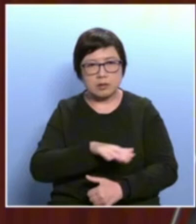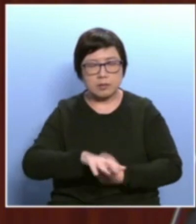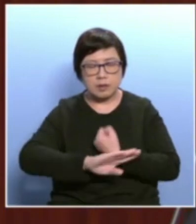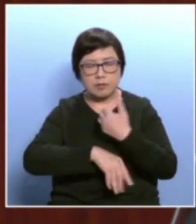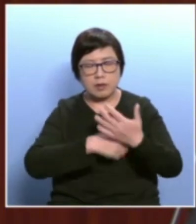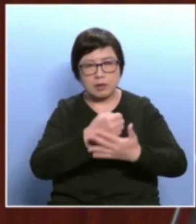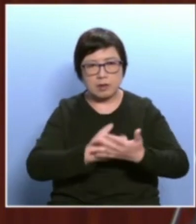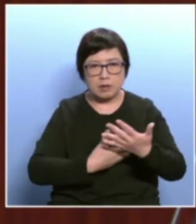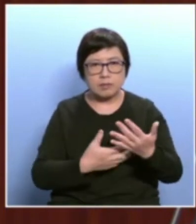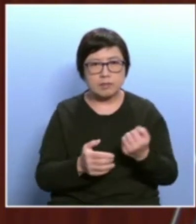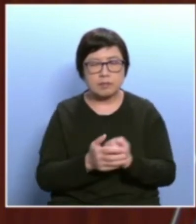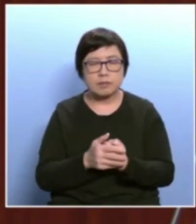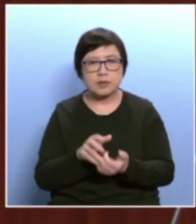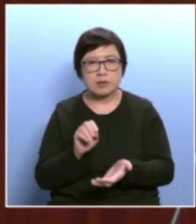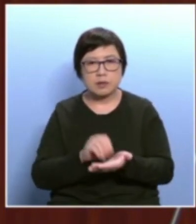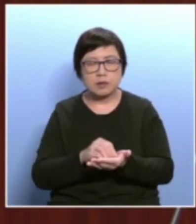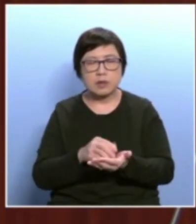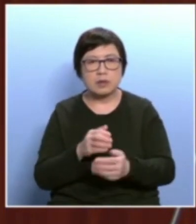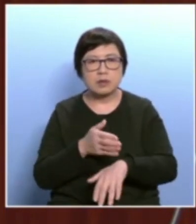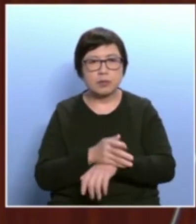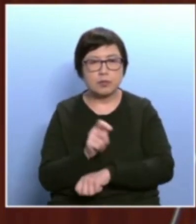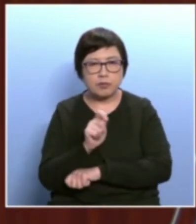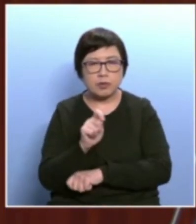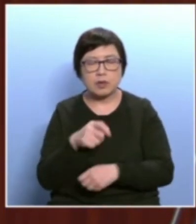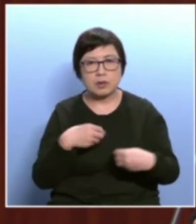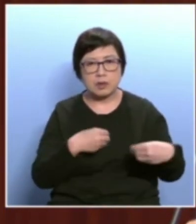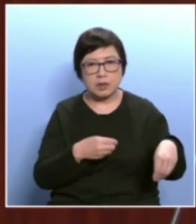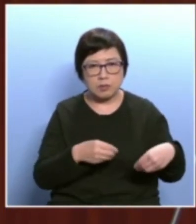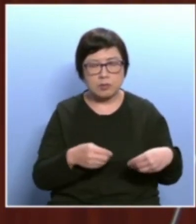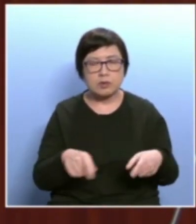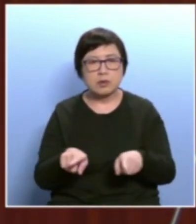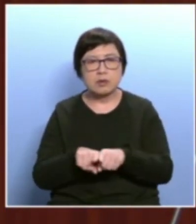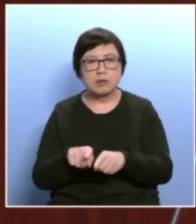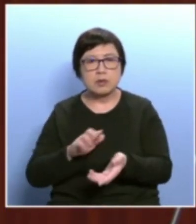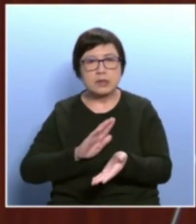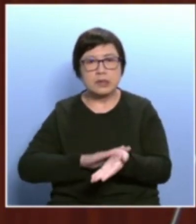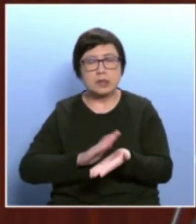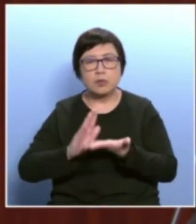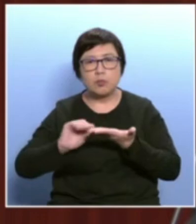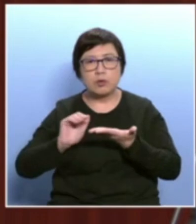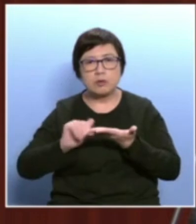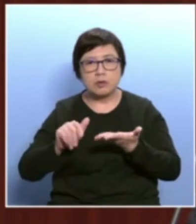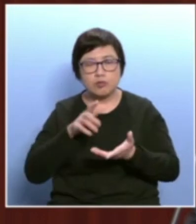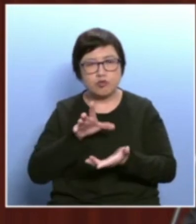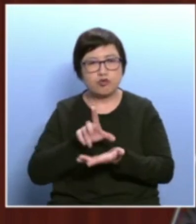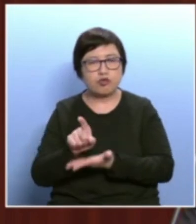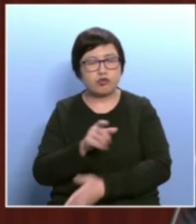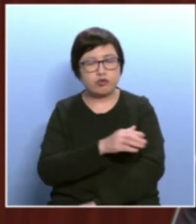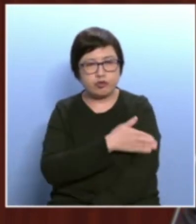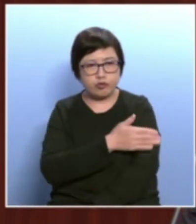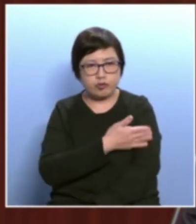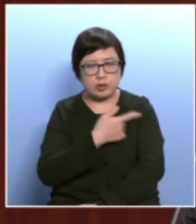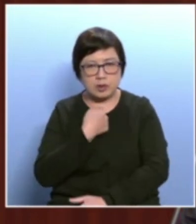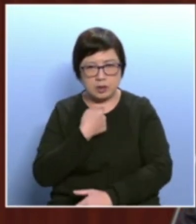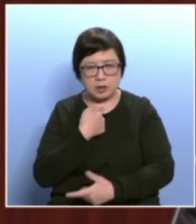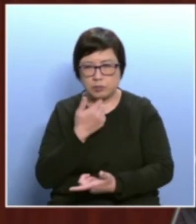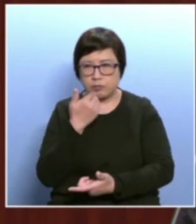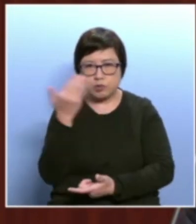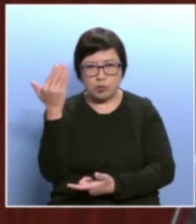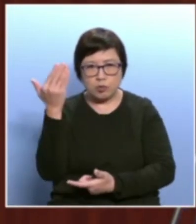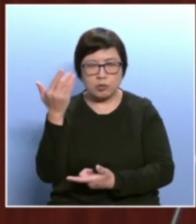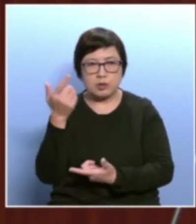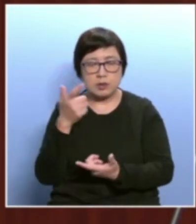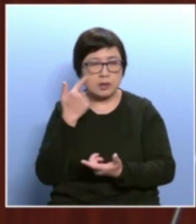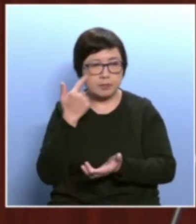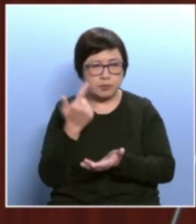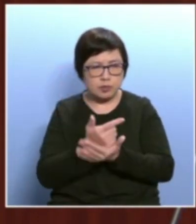例，规定社福界、教育界和医疗卫生界的专业人士必须举报